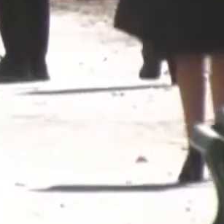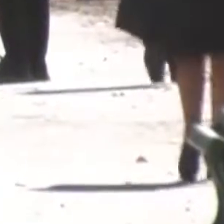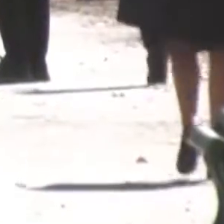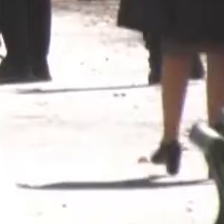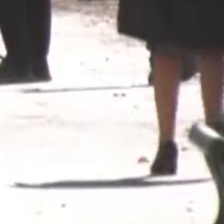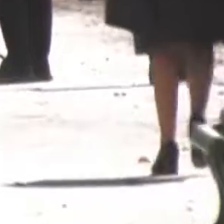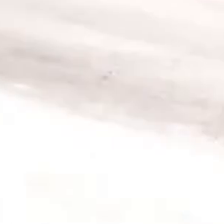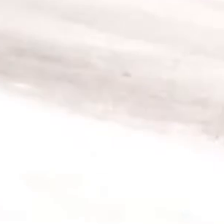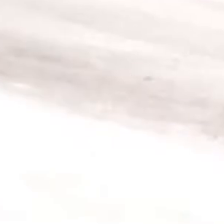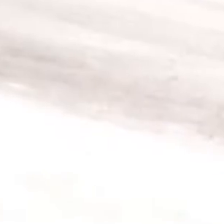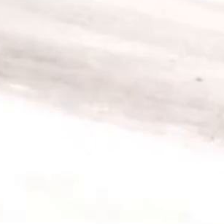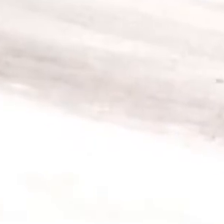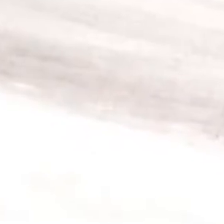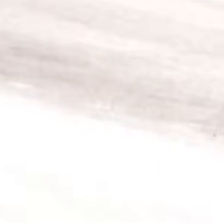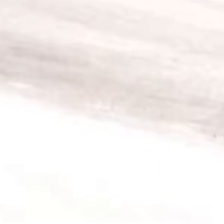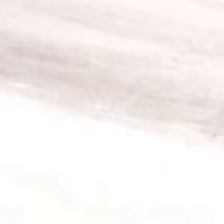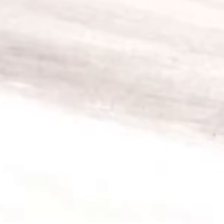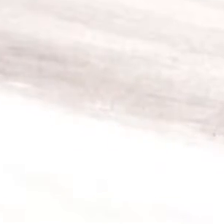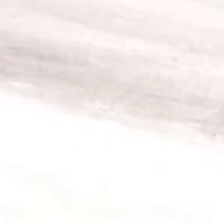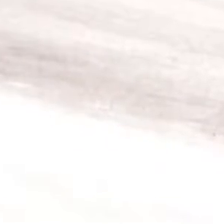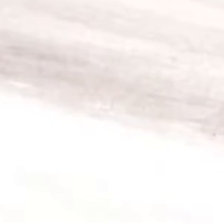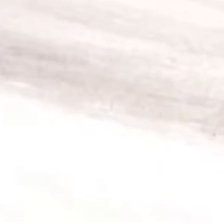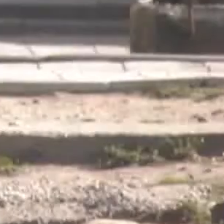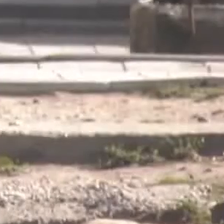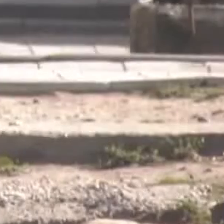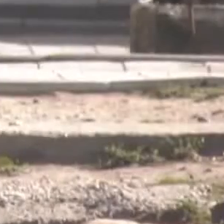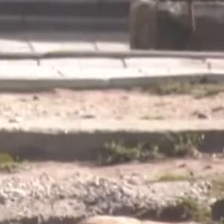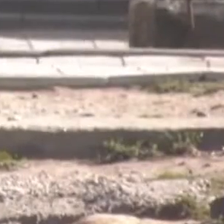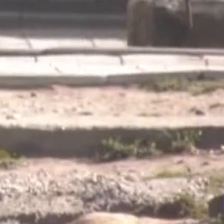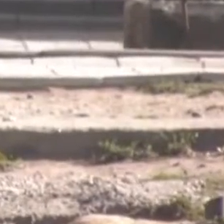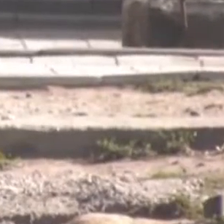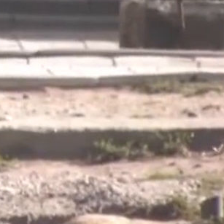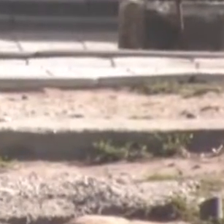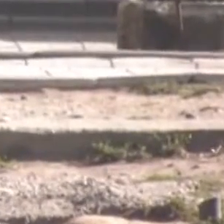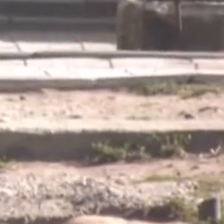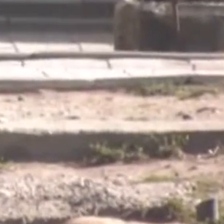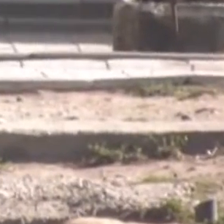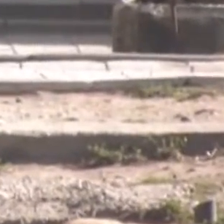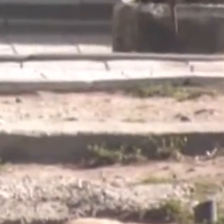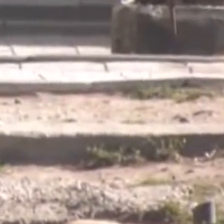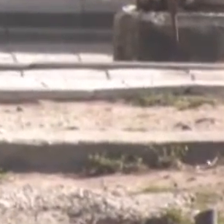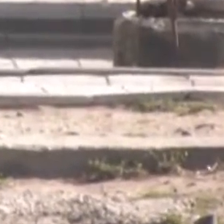Республика күні Семейде кең көлемде аталып өтіледі. Жоспарланған шаралар туралы бірер минуттардан соң.